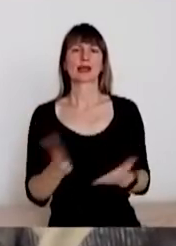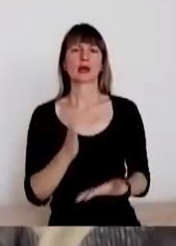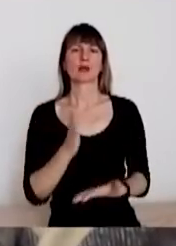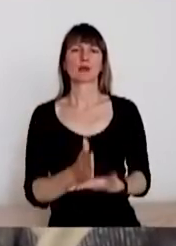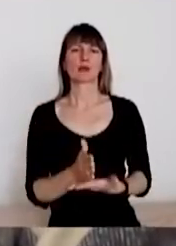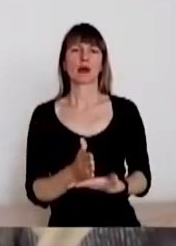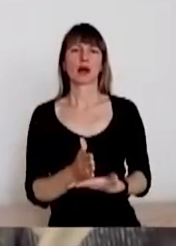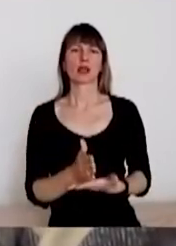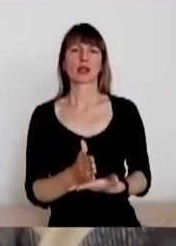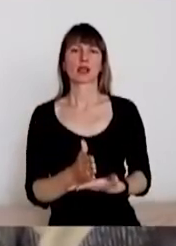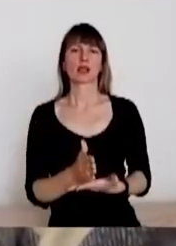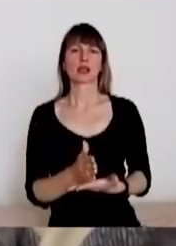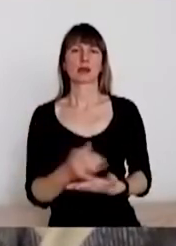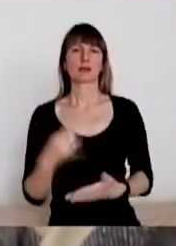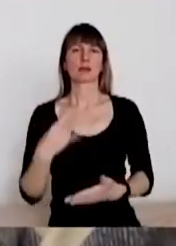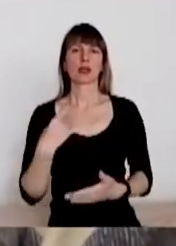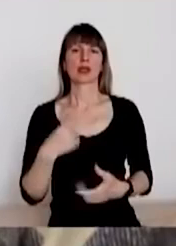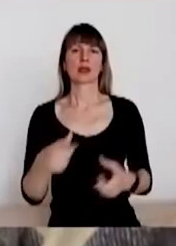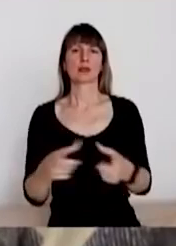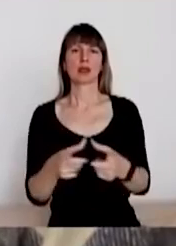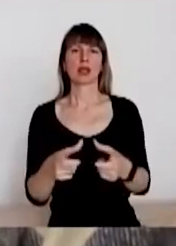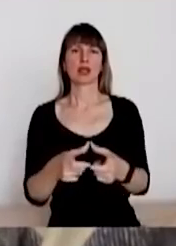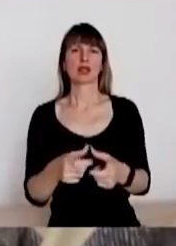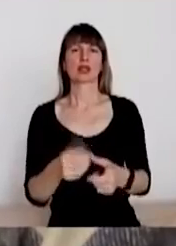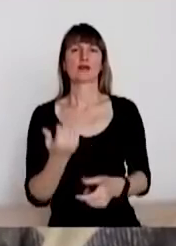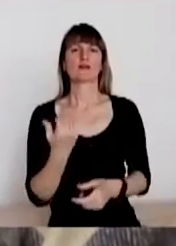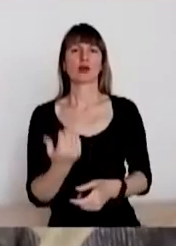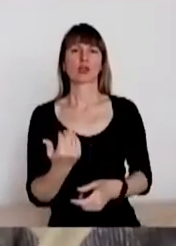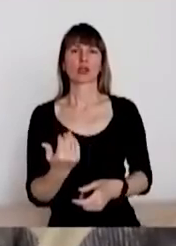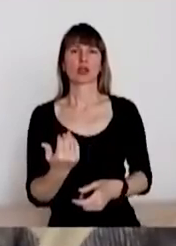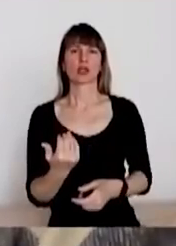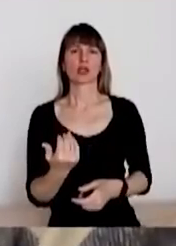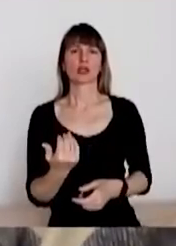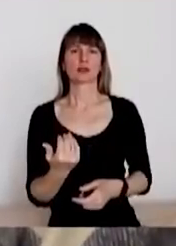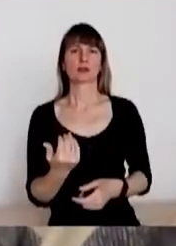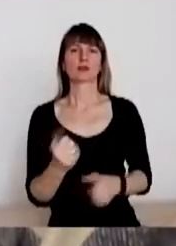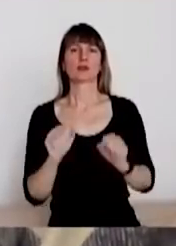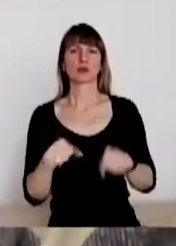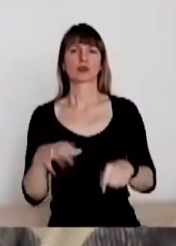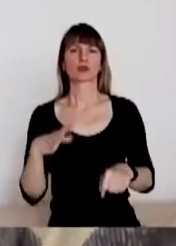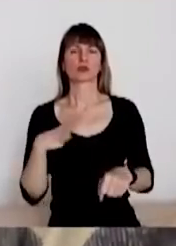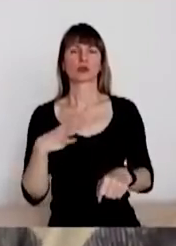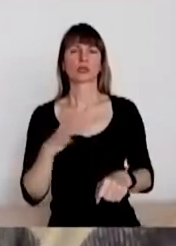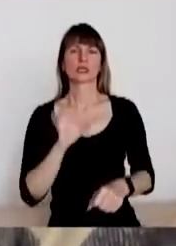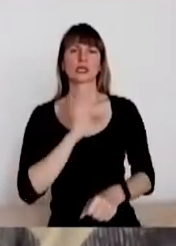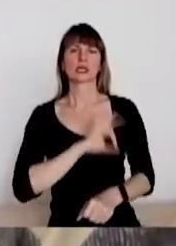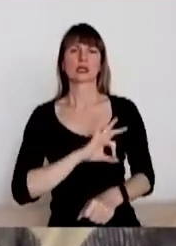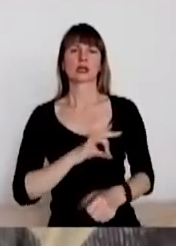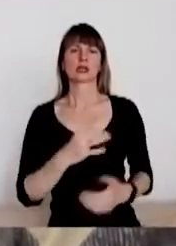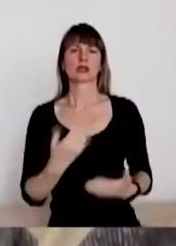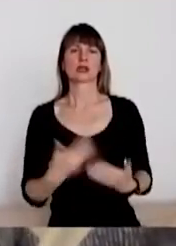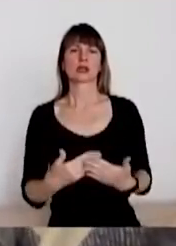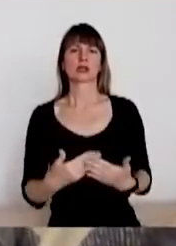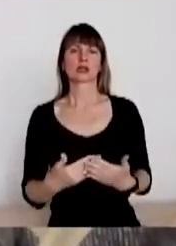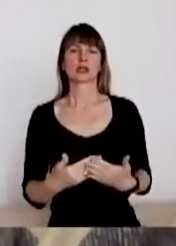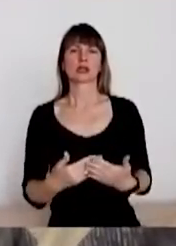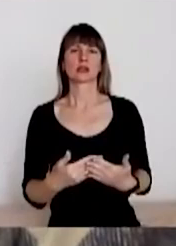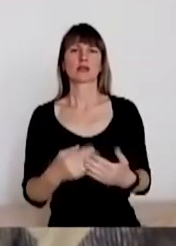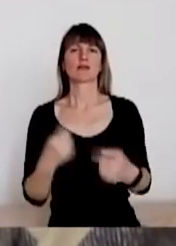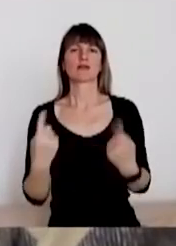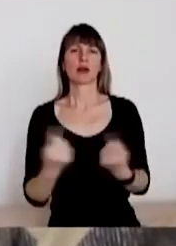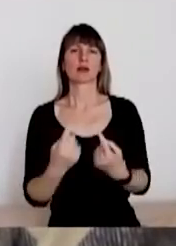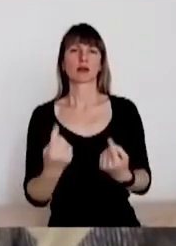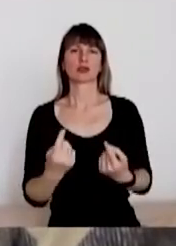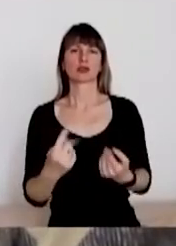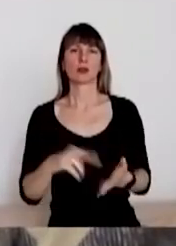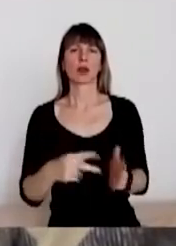так званий білий білет, вони наразі можуть бути задіяні десь в цивільному